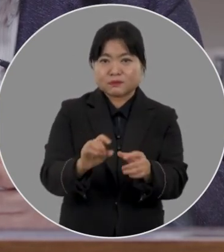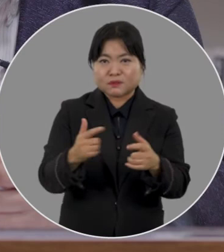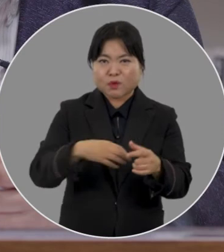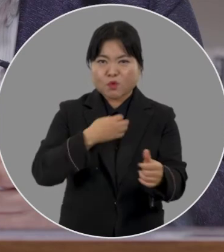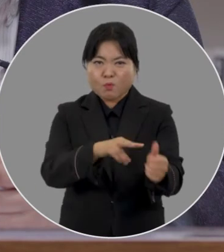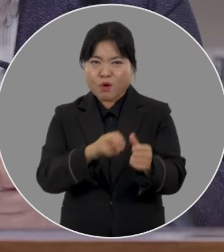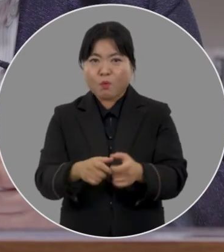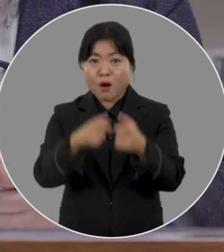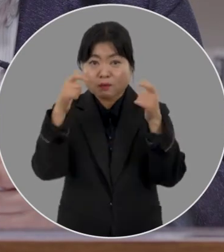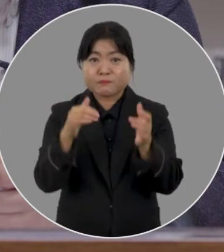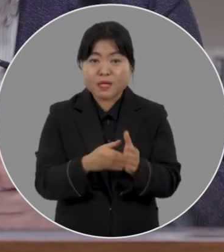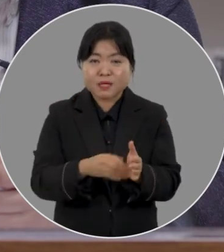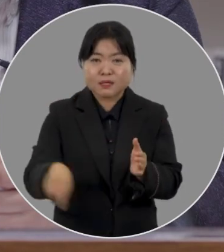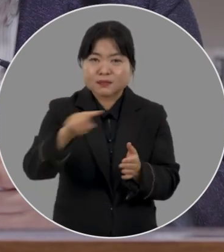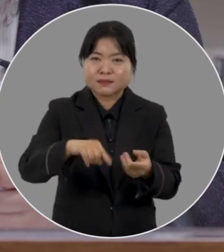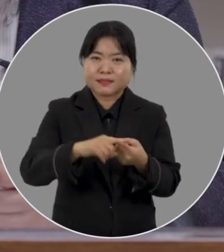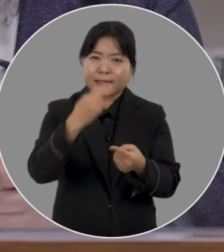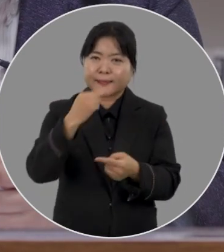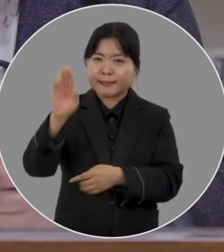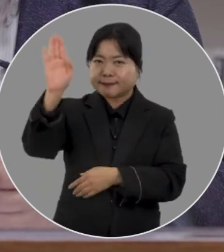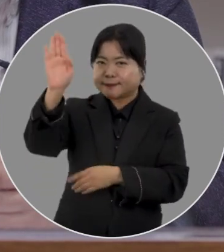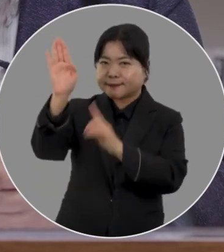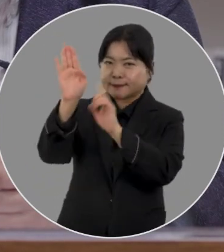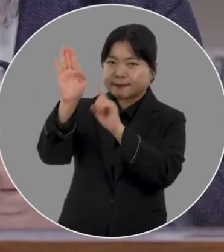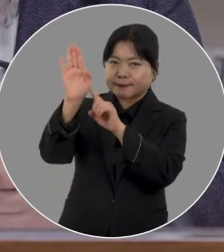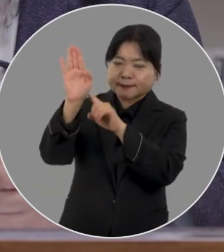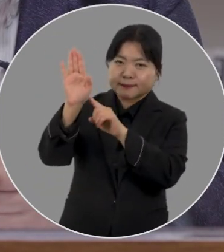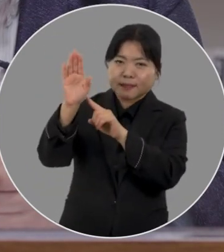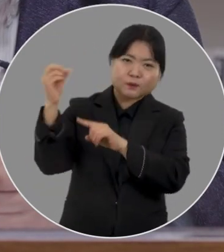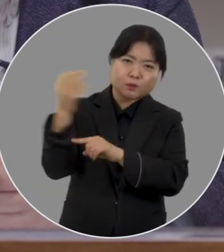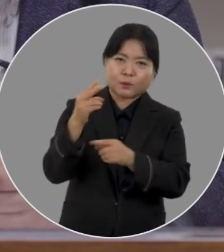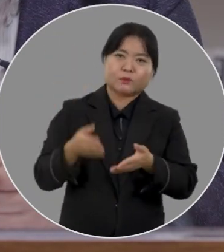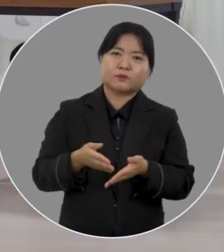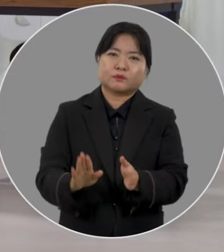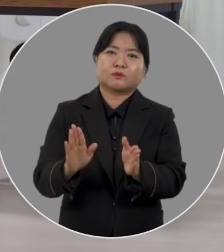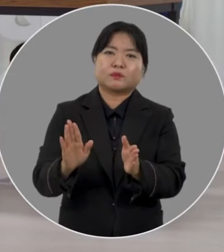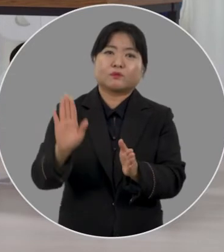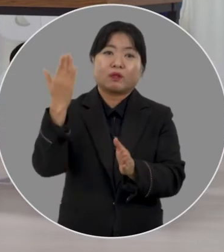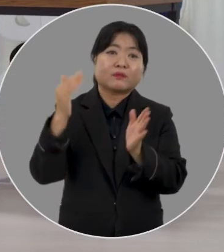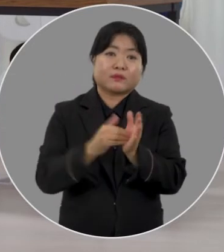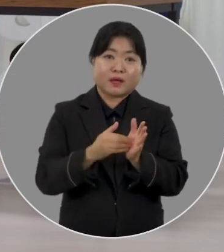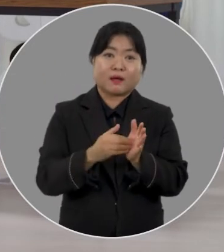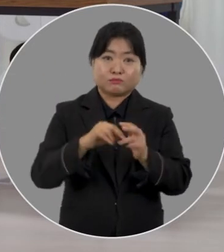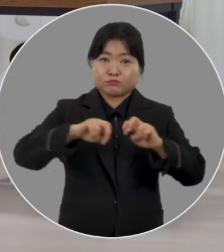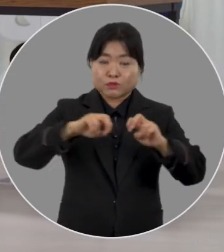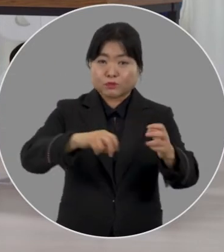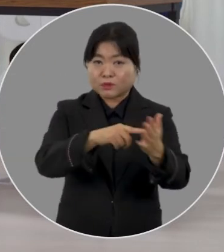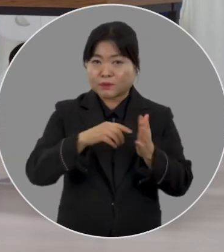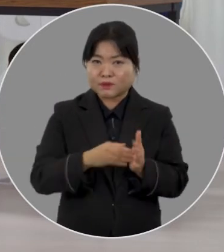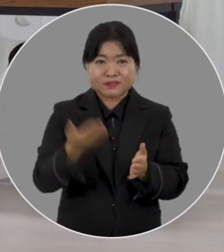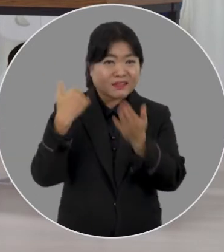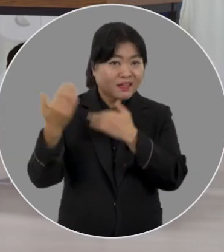혐오가 확산되기 시작했고 그런 것들이 이제 나치의 출현으로 이어졌다라고 하는 분석도 재조명, 사실 예전에 나왔던